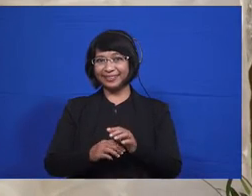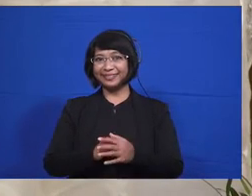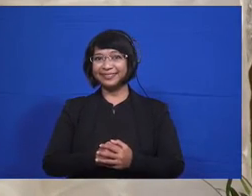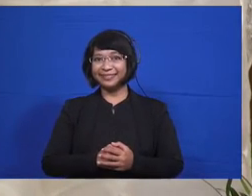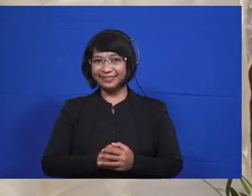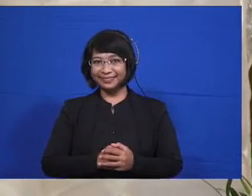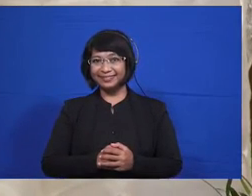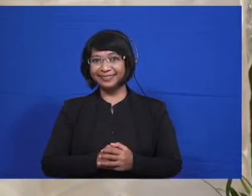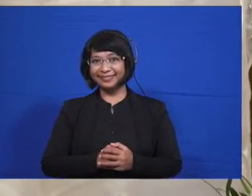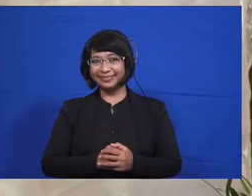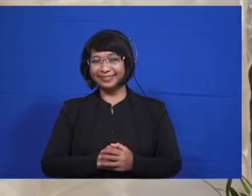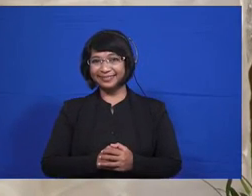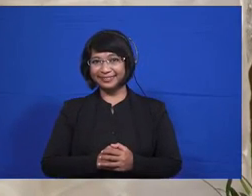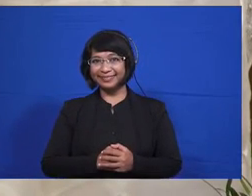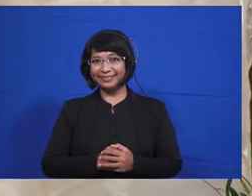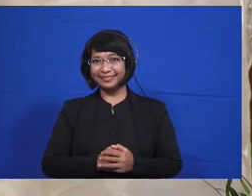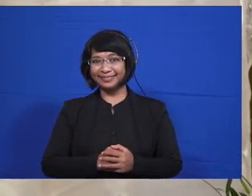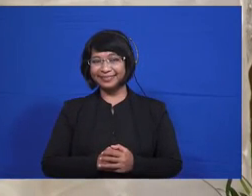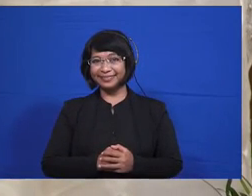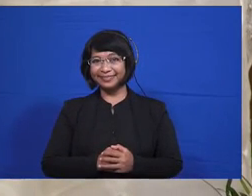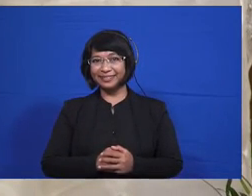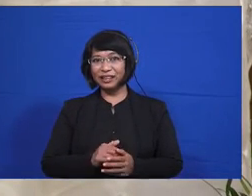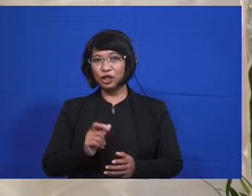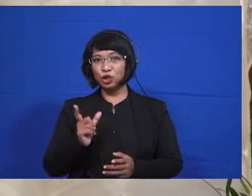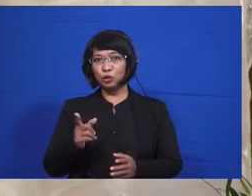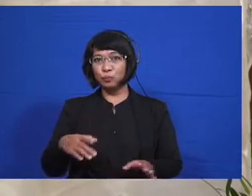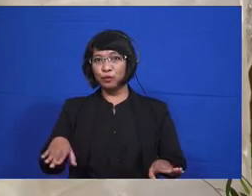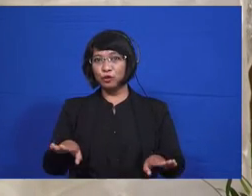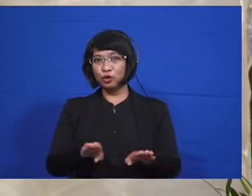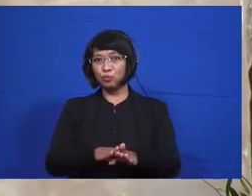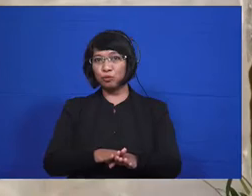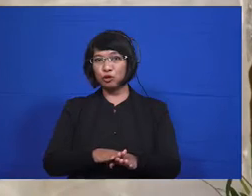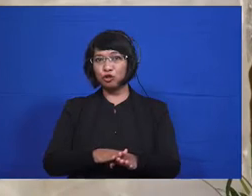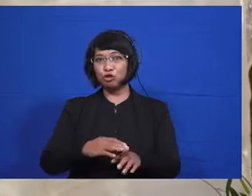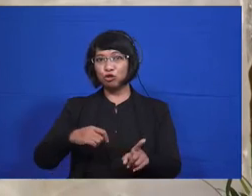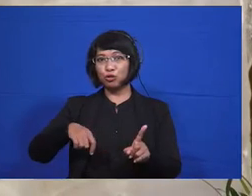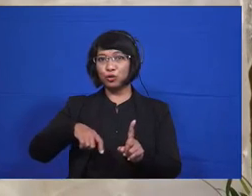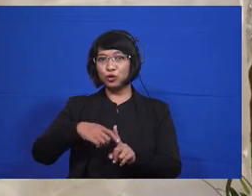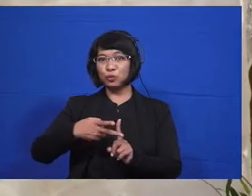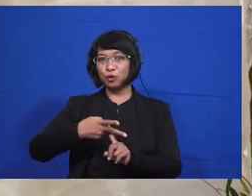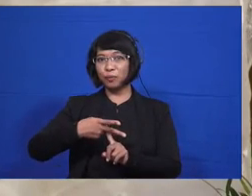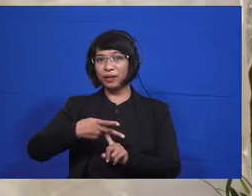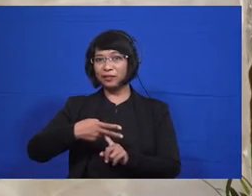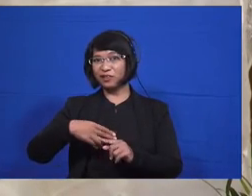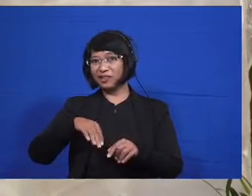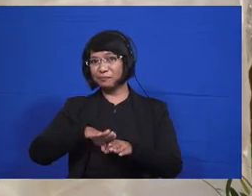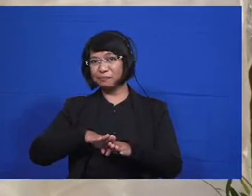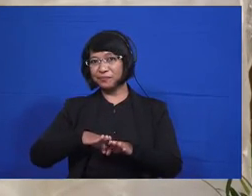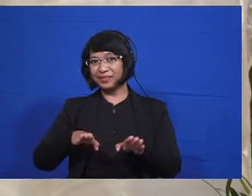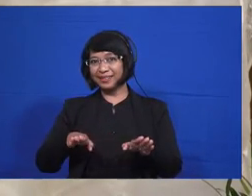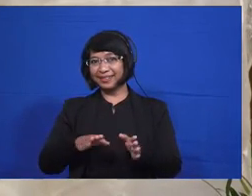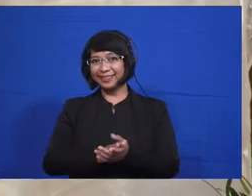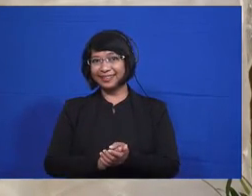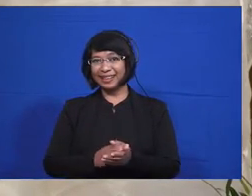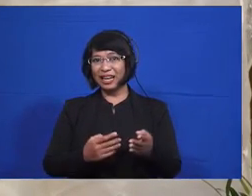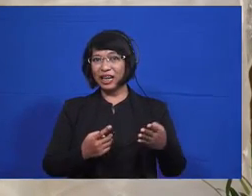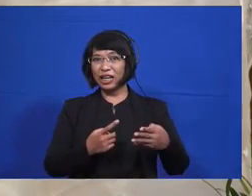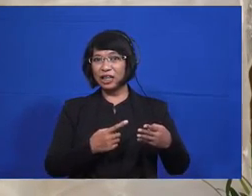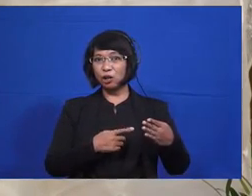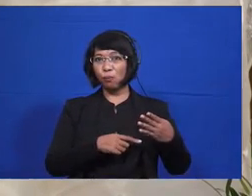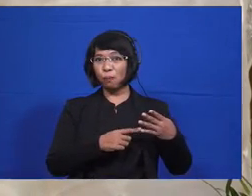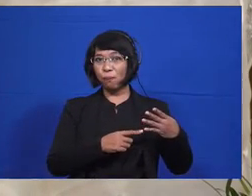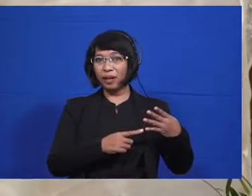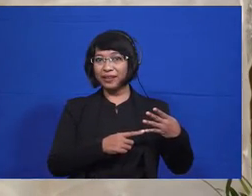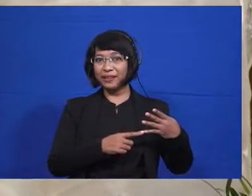Konferensi Wali Gereja Indonesia untuk menutup kursus formator panjang. Keempat, kita akan